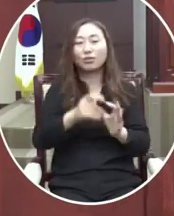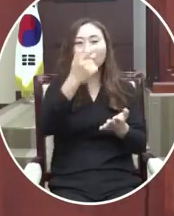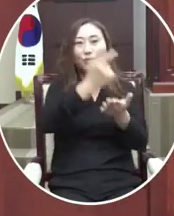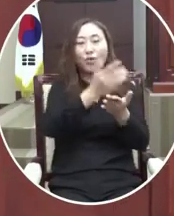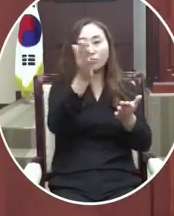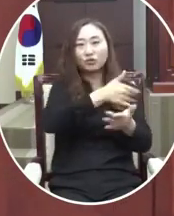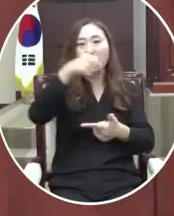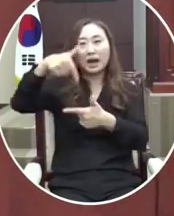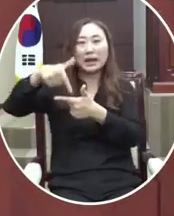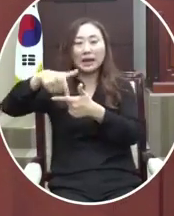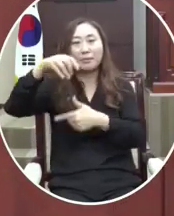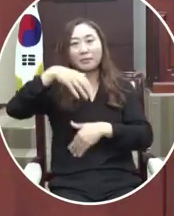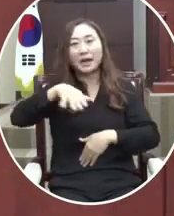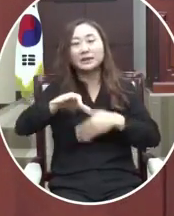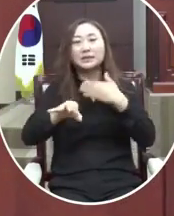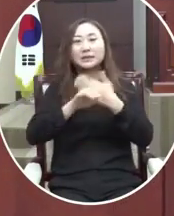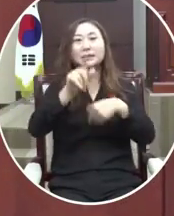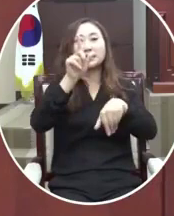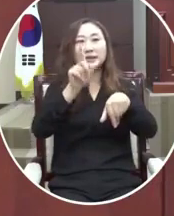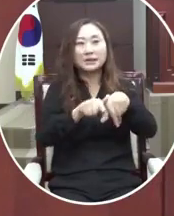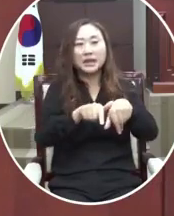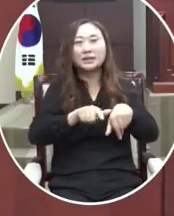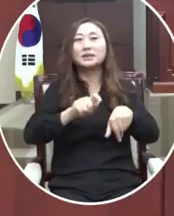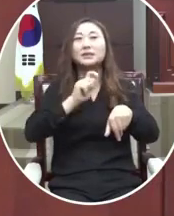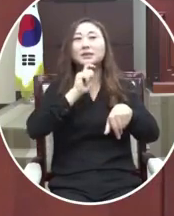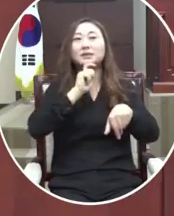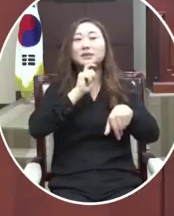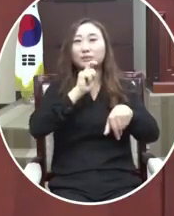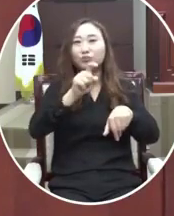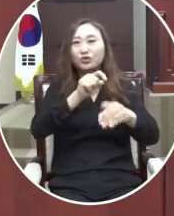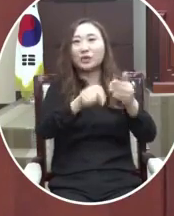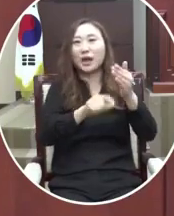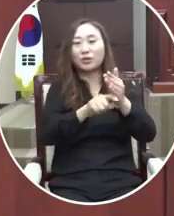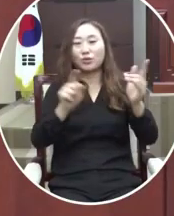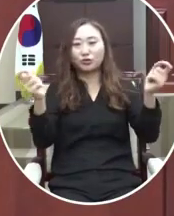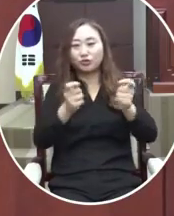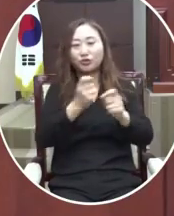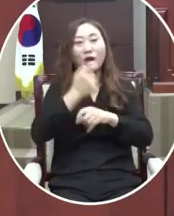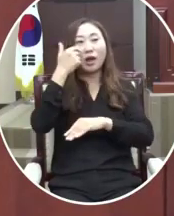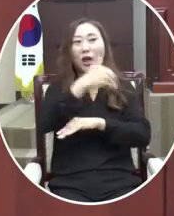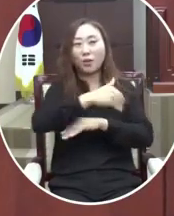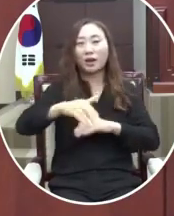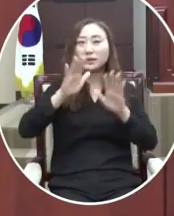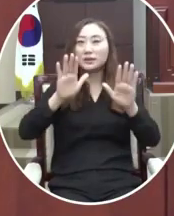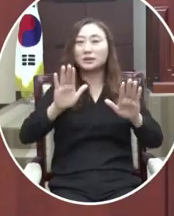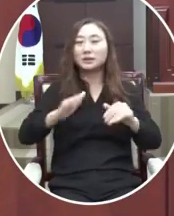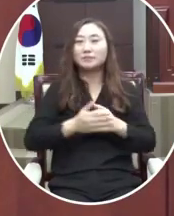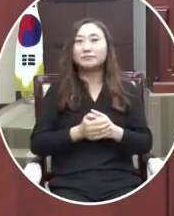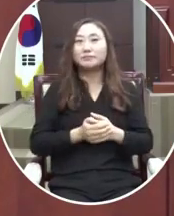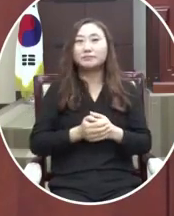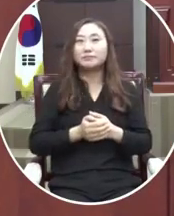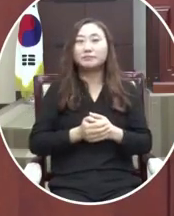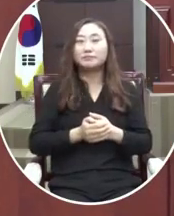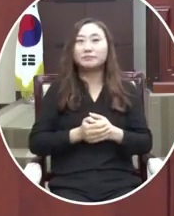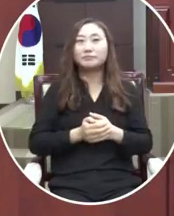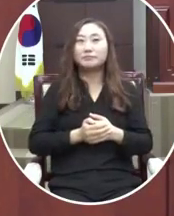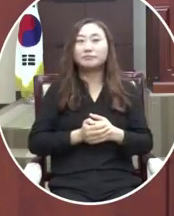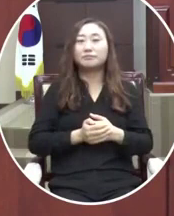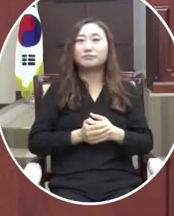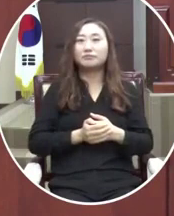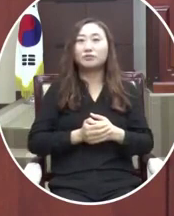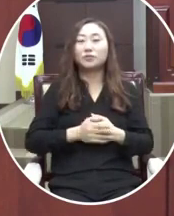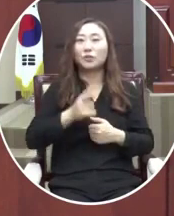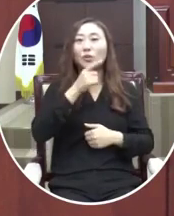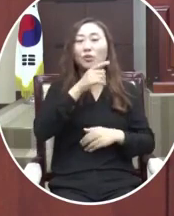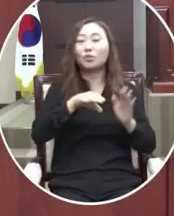노부 강남까지 통행 시간을 10분 내로 단축하도록 하겠습니다 현재 진행 중인 동부간선도로 노원교